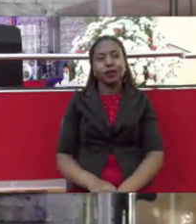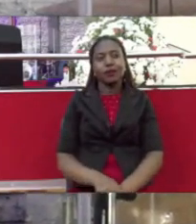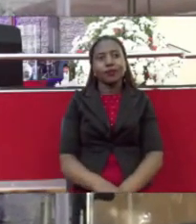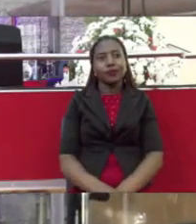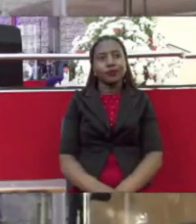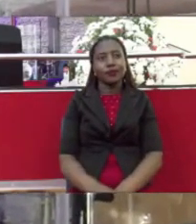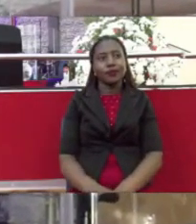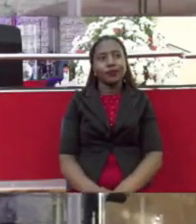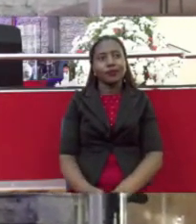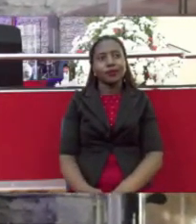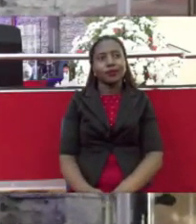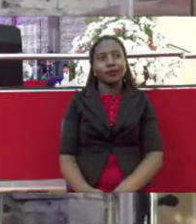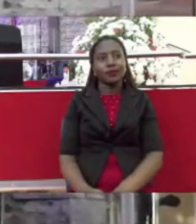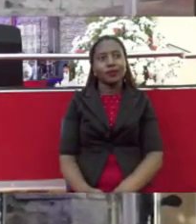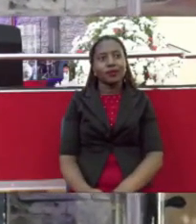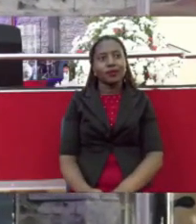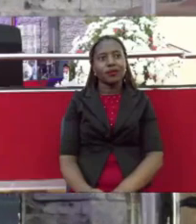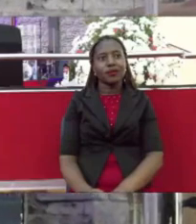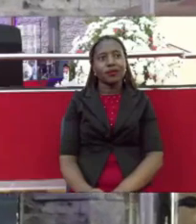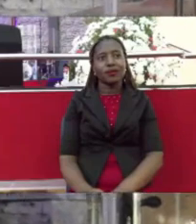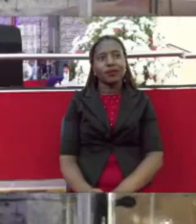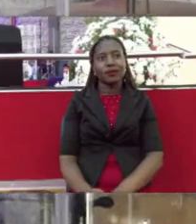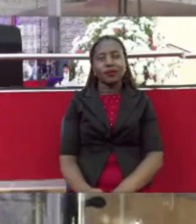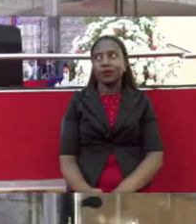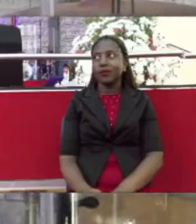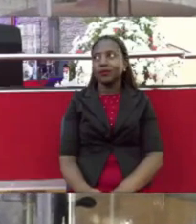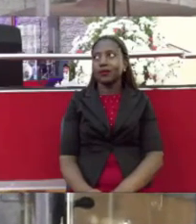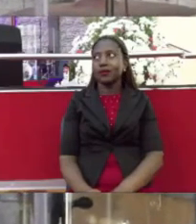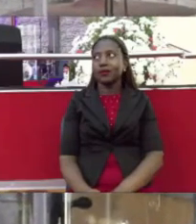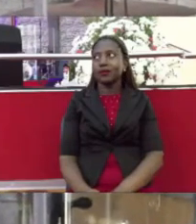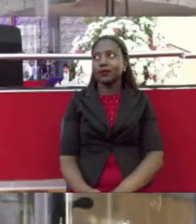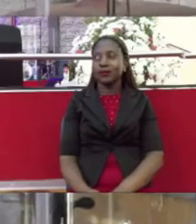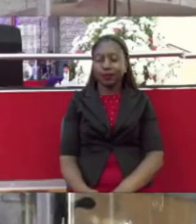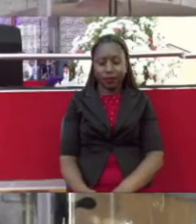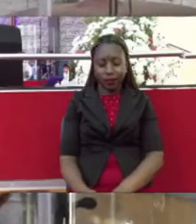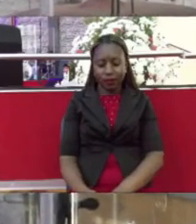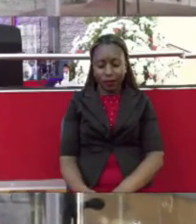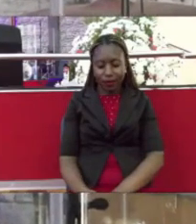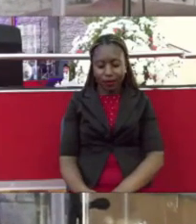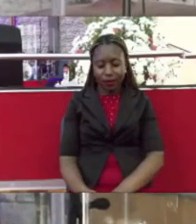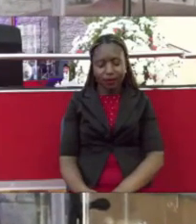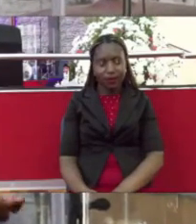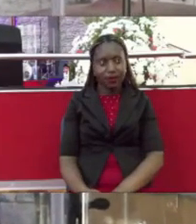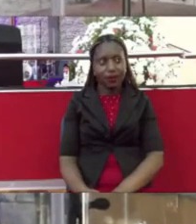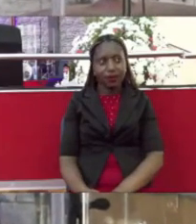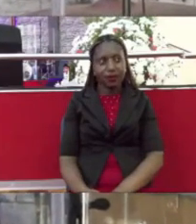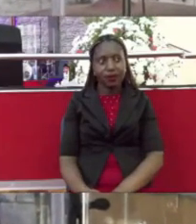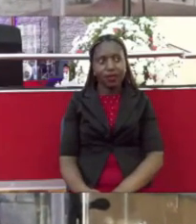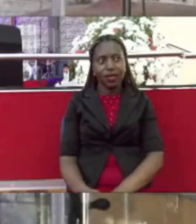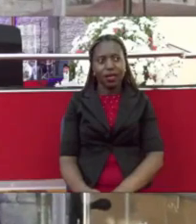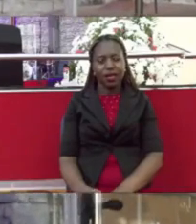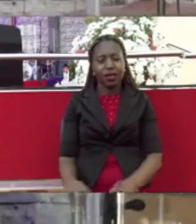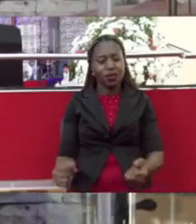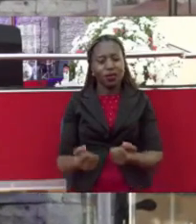kudhihakiwa, acha tuseme, he could not reconcile how such of a boy could tell him such thing. Angedhania